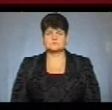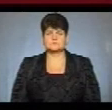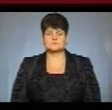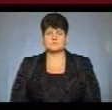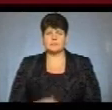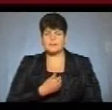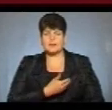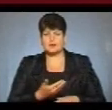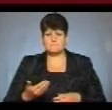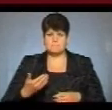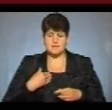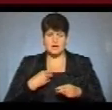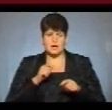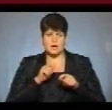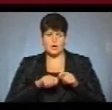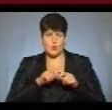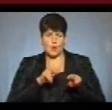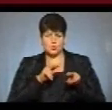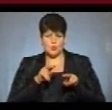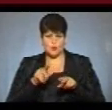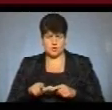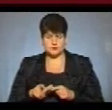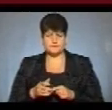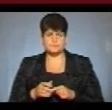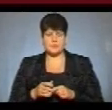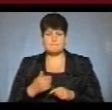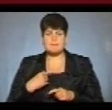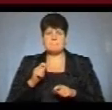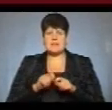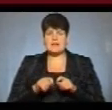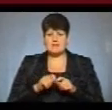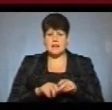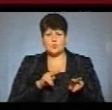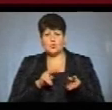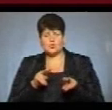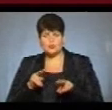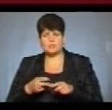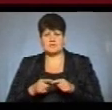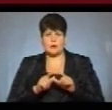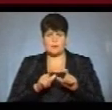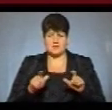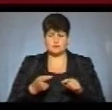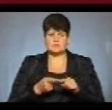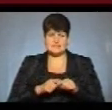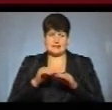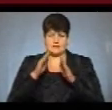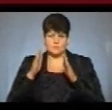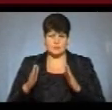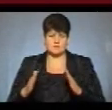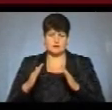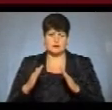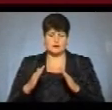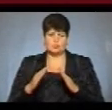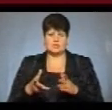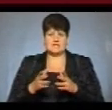Ми, ну, як контролюючий орган, перевіряємо, контролюємо такі об'єкти, бо ця трансформаторна будка є